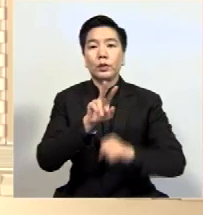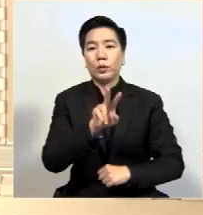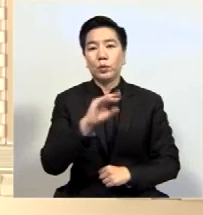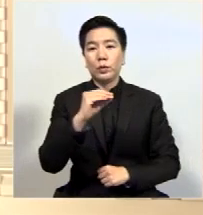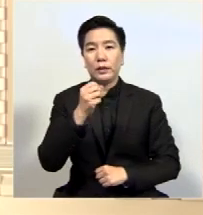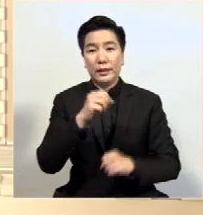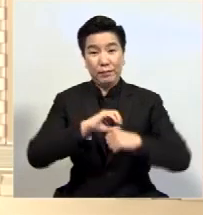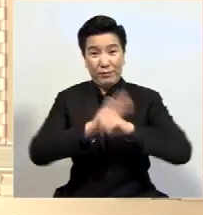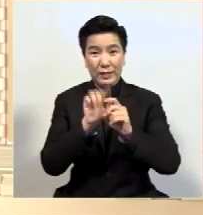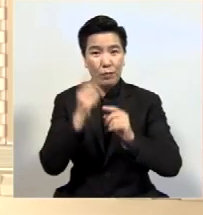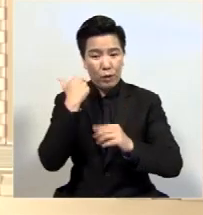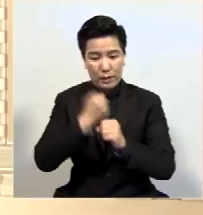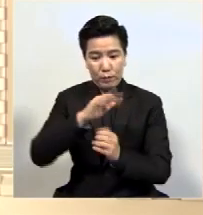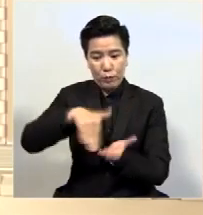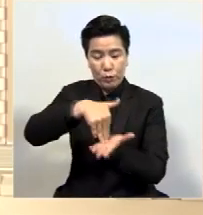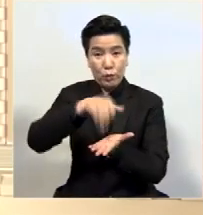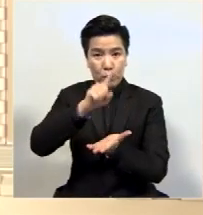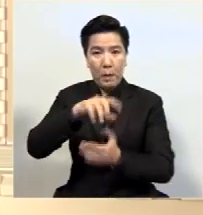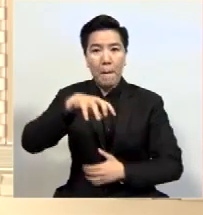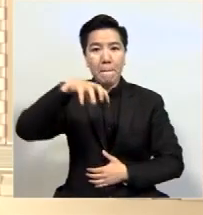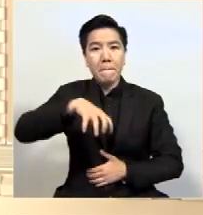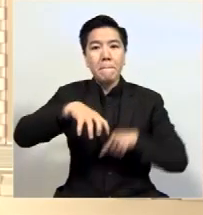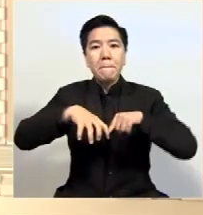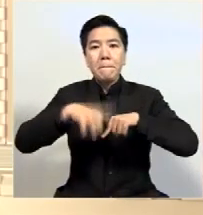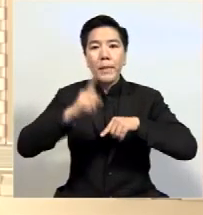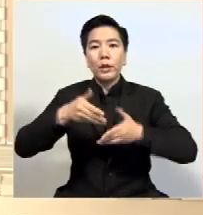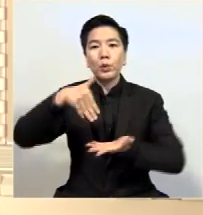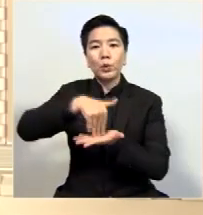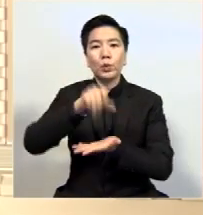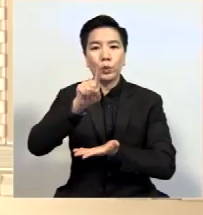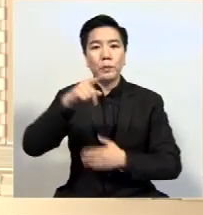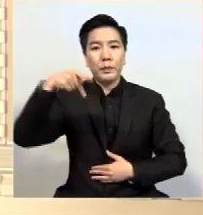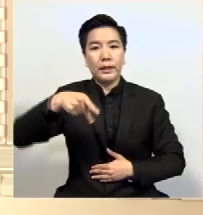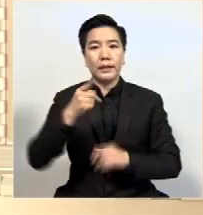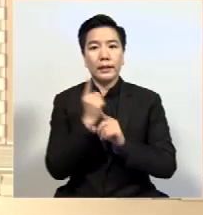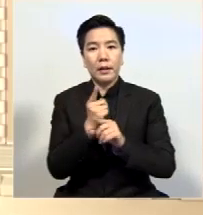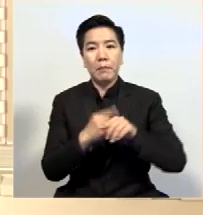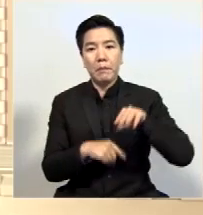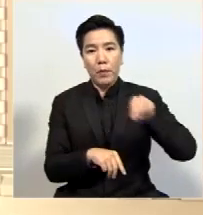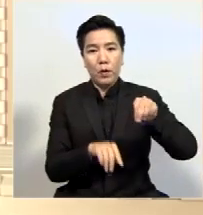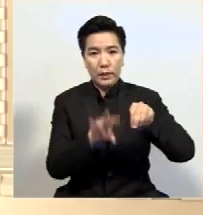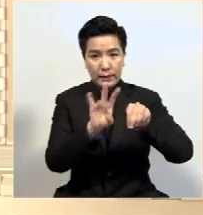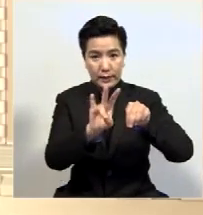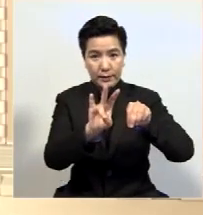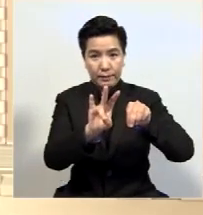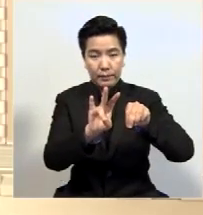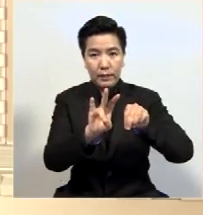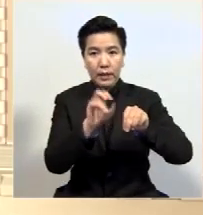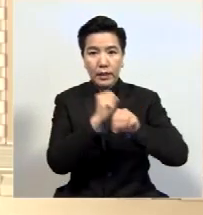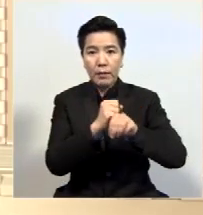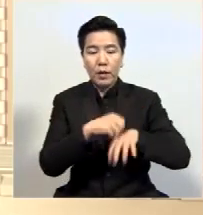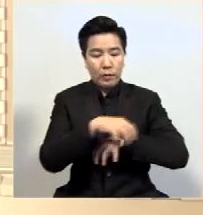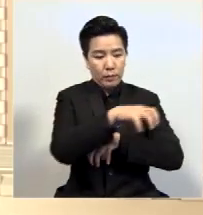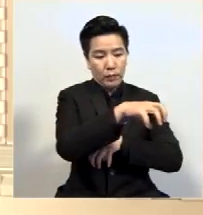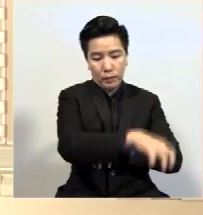2019ที่ได้ตั้งไว้แล้วให้เป็นหน่วยงานพิเศษตามมาตรา7แห่งพระราชกำหนดเพื่อบูรณาการ